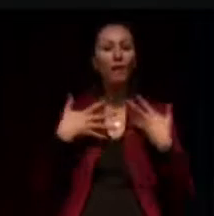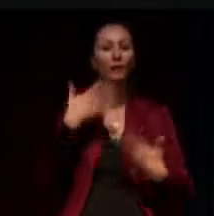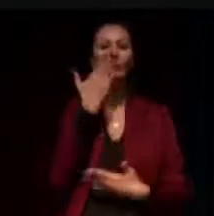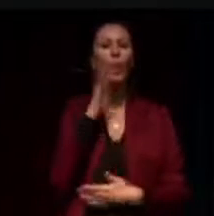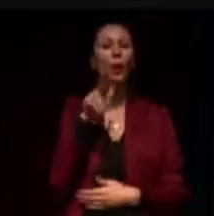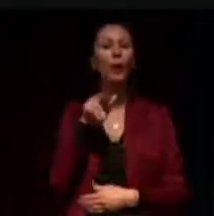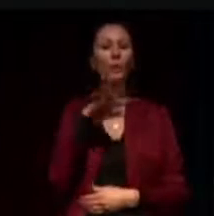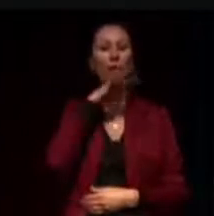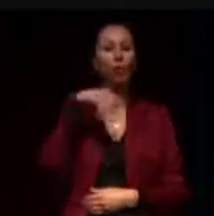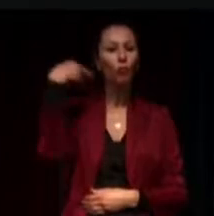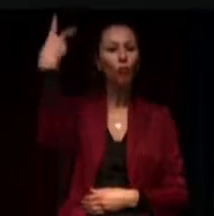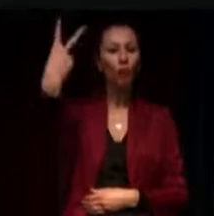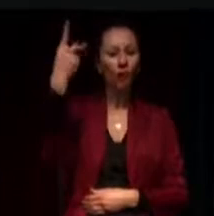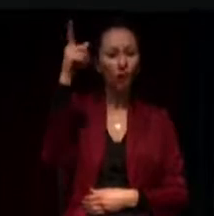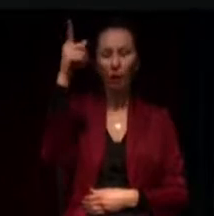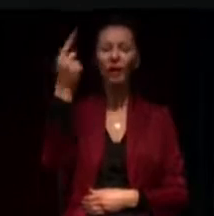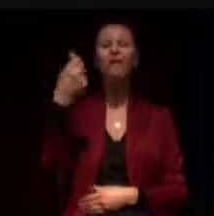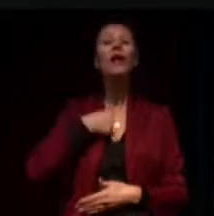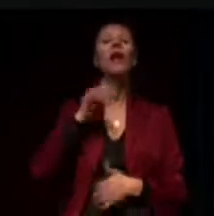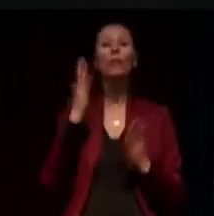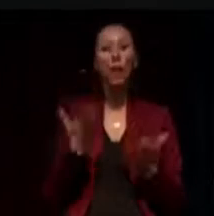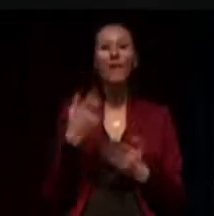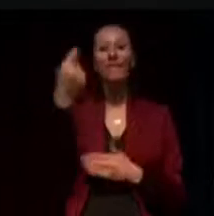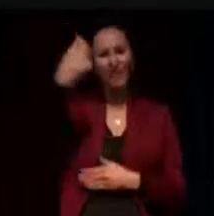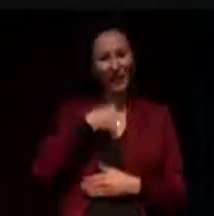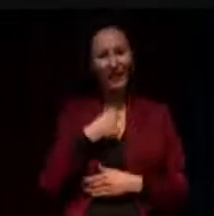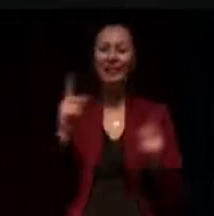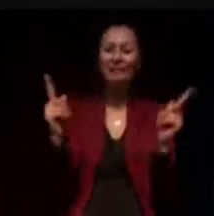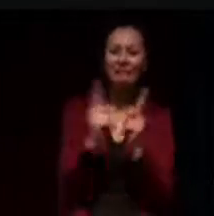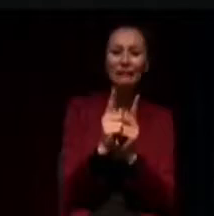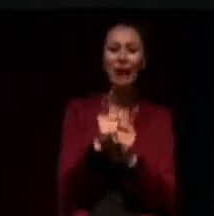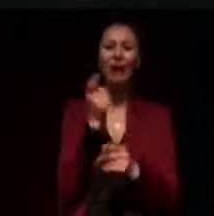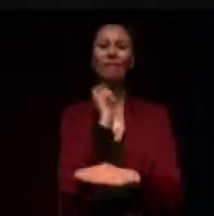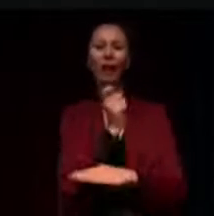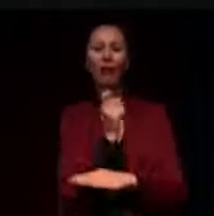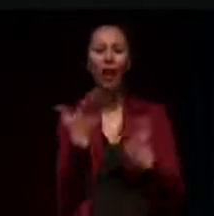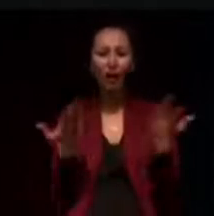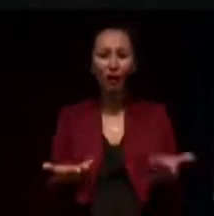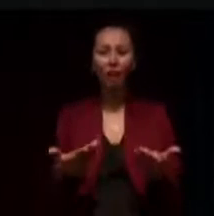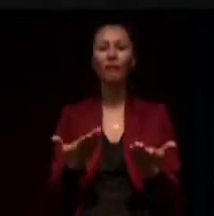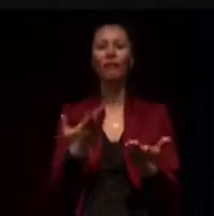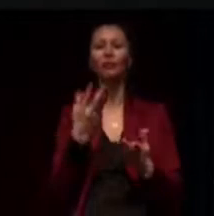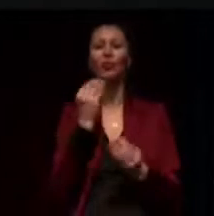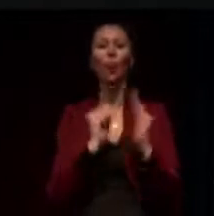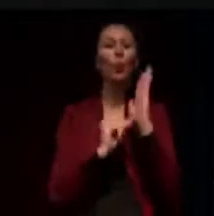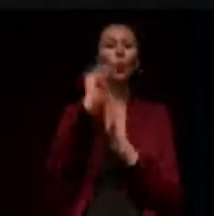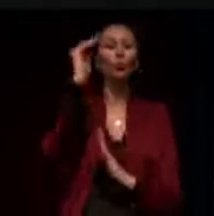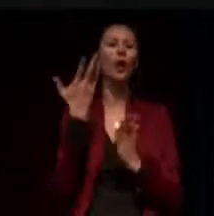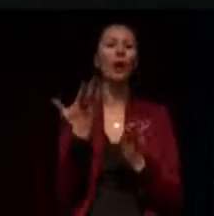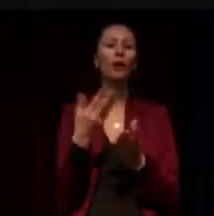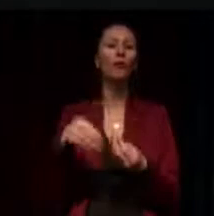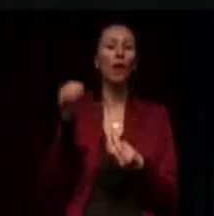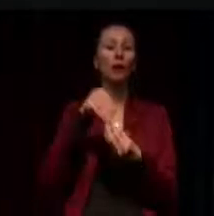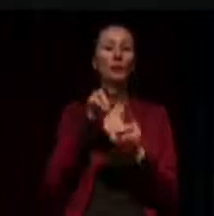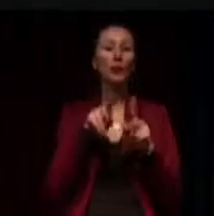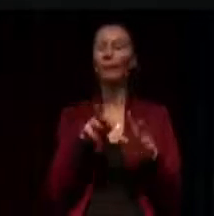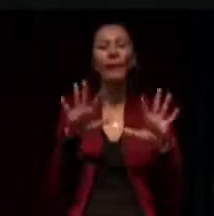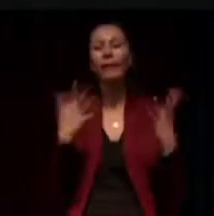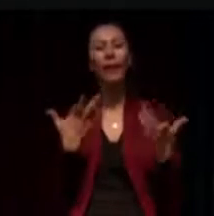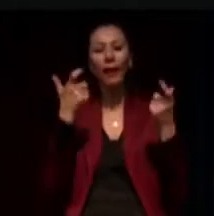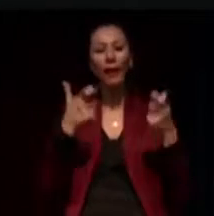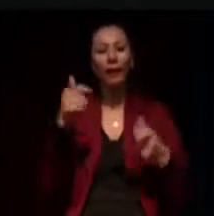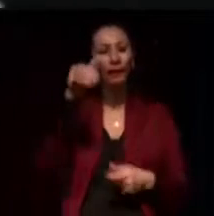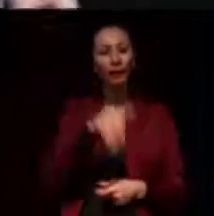Peki, ne verelim diyorlar ama verince de kısa vadeli yüksek faizli şey verelim size, kredi. Yani nereye